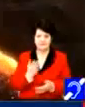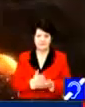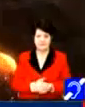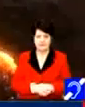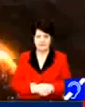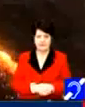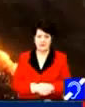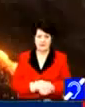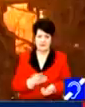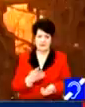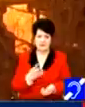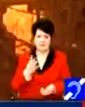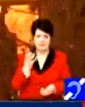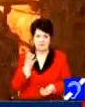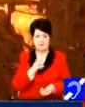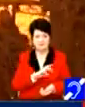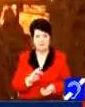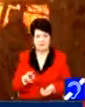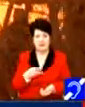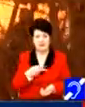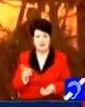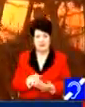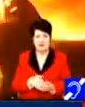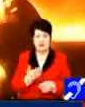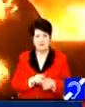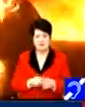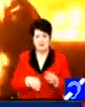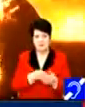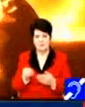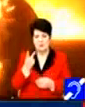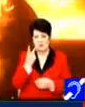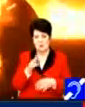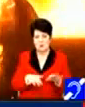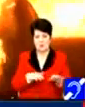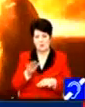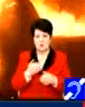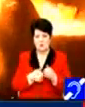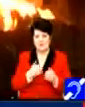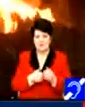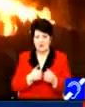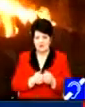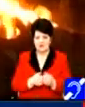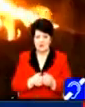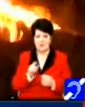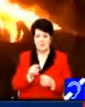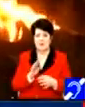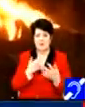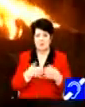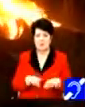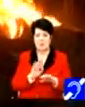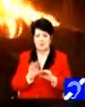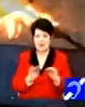Peste 400.000 de euro. Cauciucurile erau de mari dimensiuni. Acestea cântăreau câte 2,5 tone fiecare și erau folosite pentru utilaje